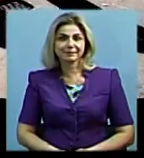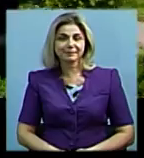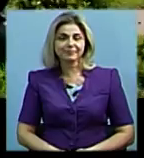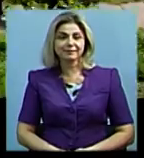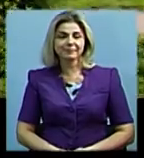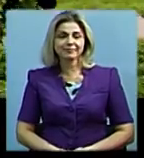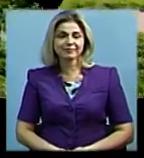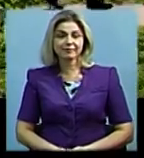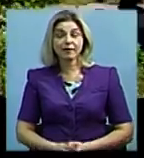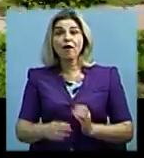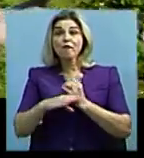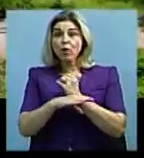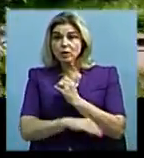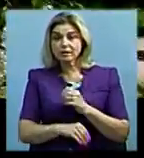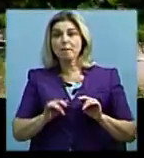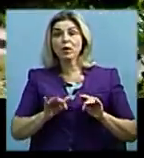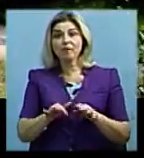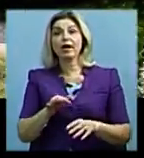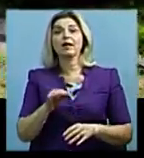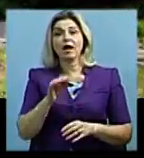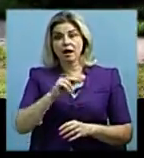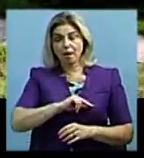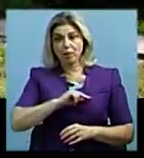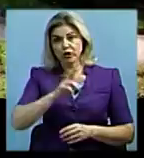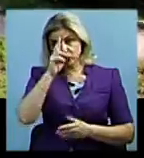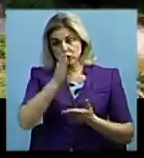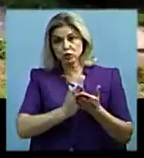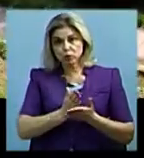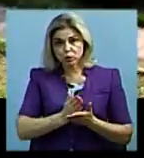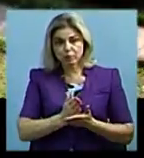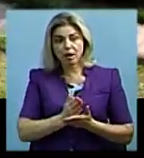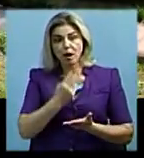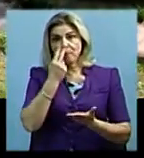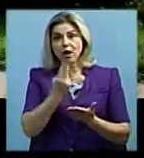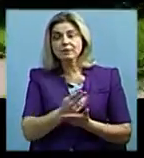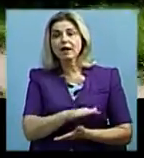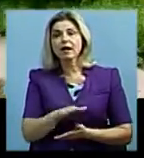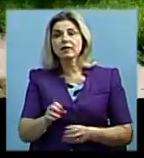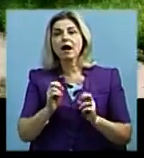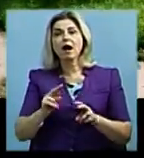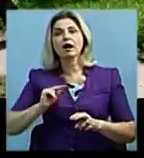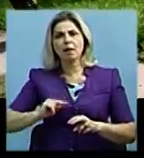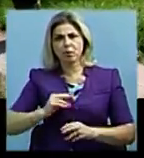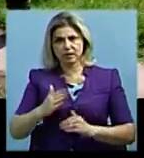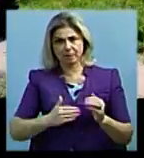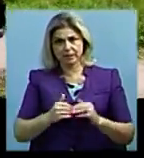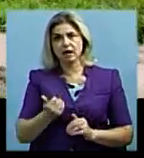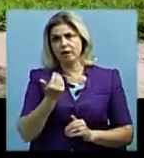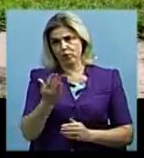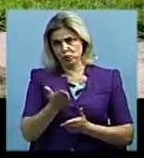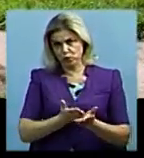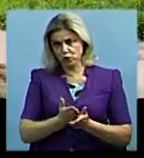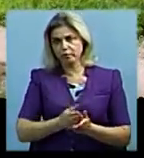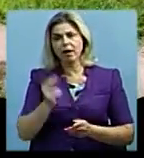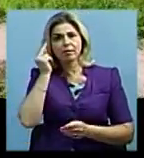полум'я. В кінці проведення акції працівники Державної служби з надзвичайних ситуацій показали дітям, як працюють фахівці їх служби.